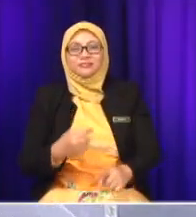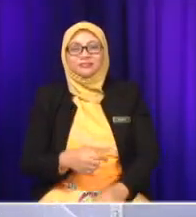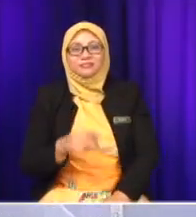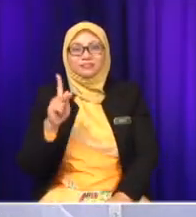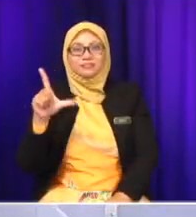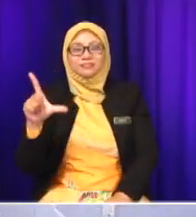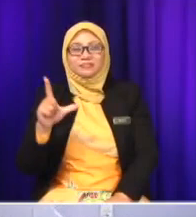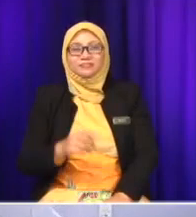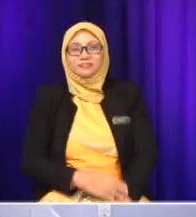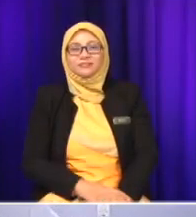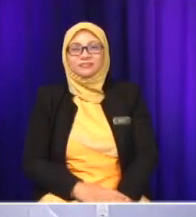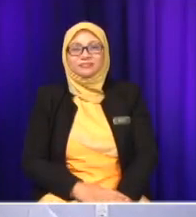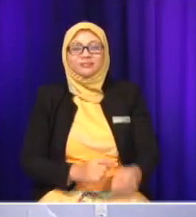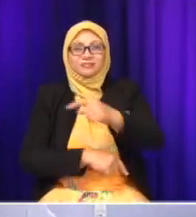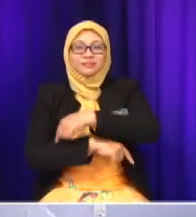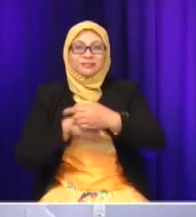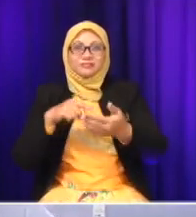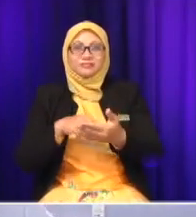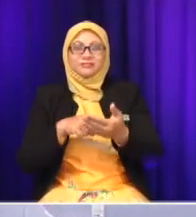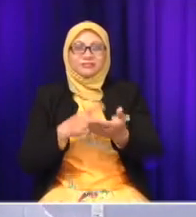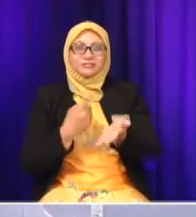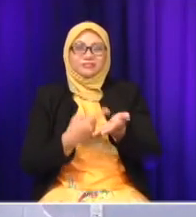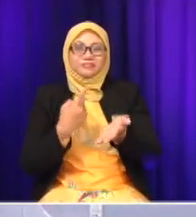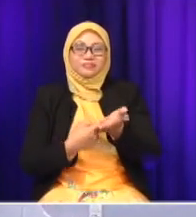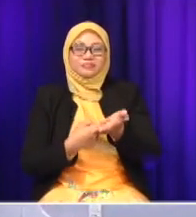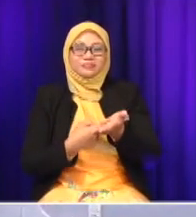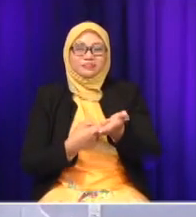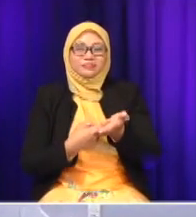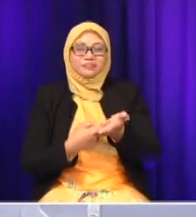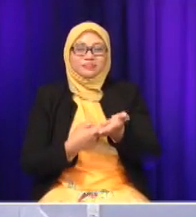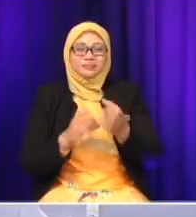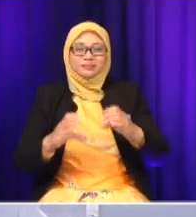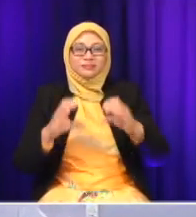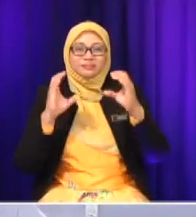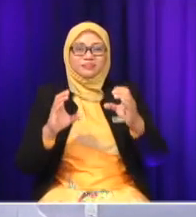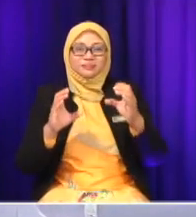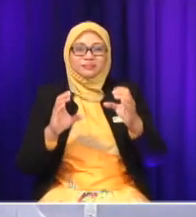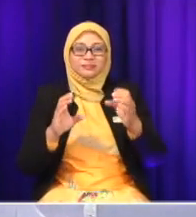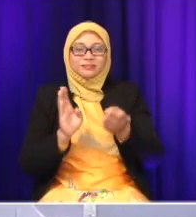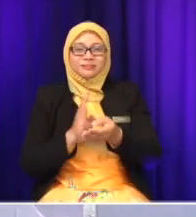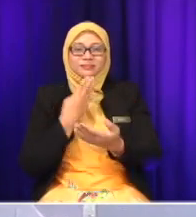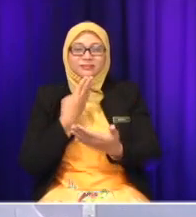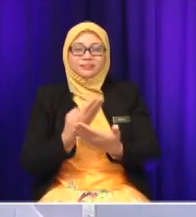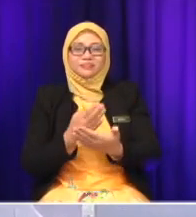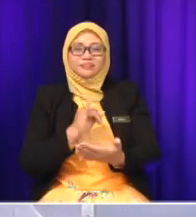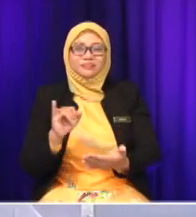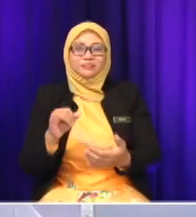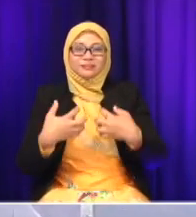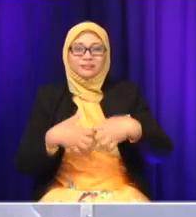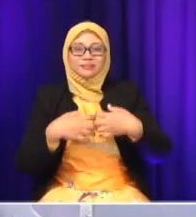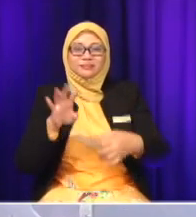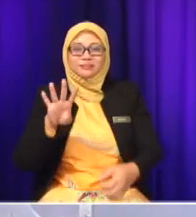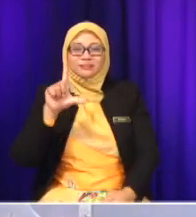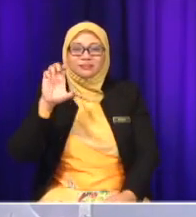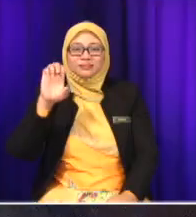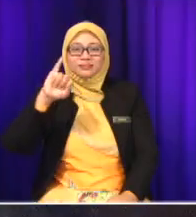Lumpur ini hari ini kita berbicara berbincang soal merombak rawat bahagian Enjin empat lejang silakan